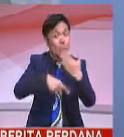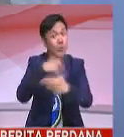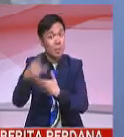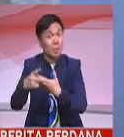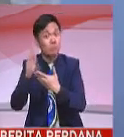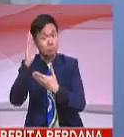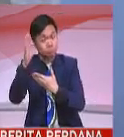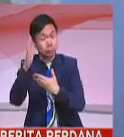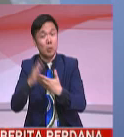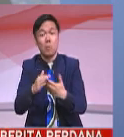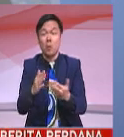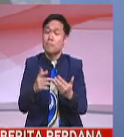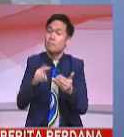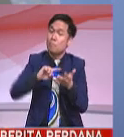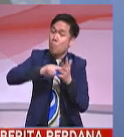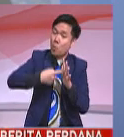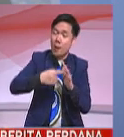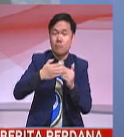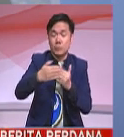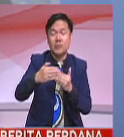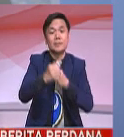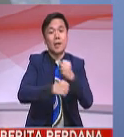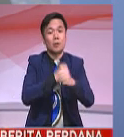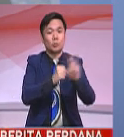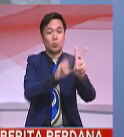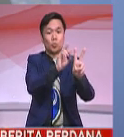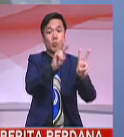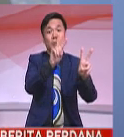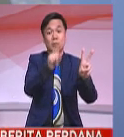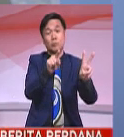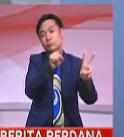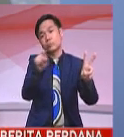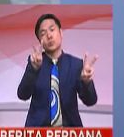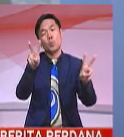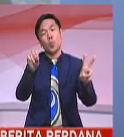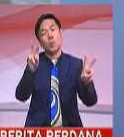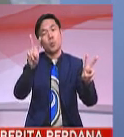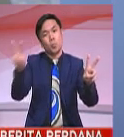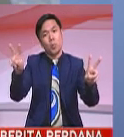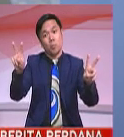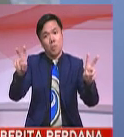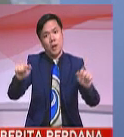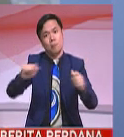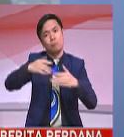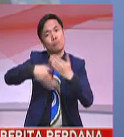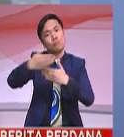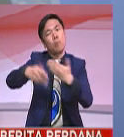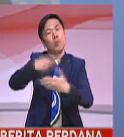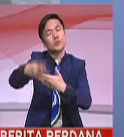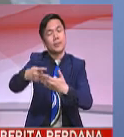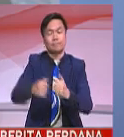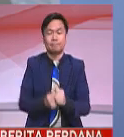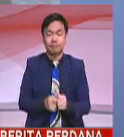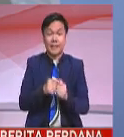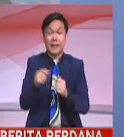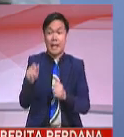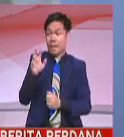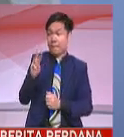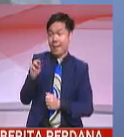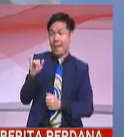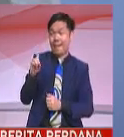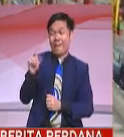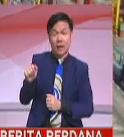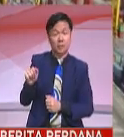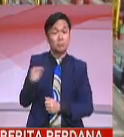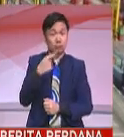tersebut dicangkok dapat dilaksanakan dalam tempo 2021 hingga 2022 Maida memberi jaminan